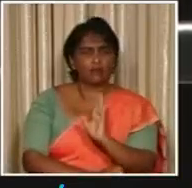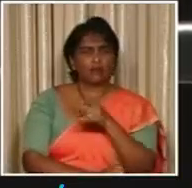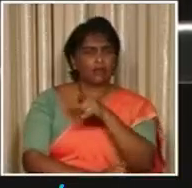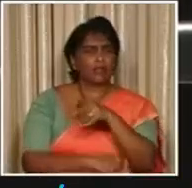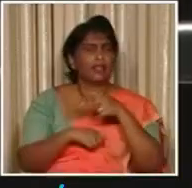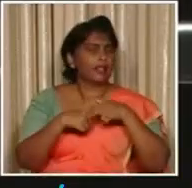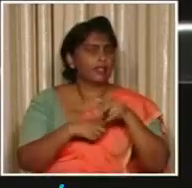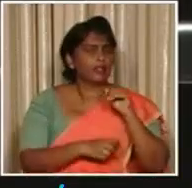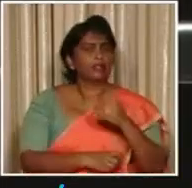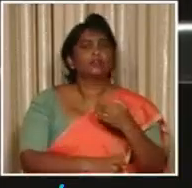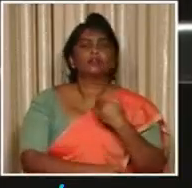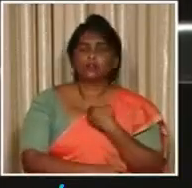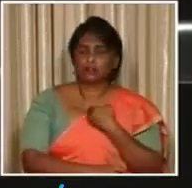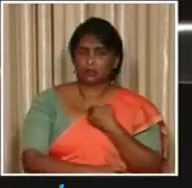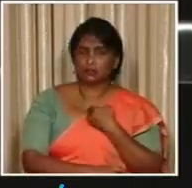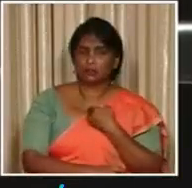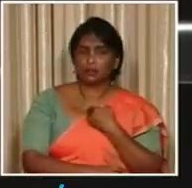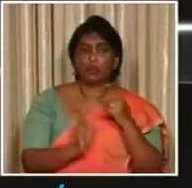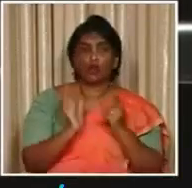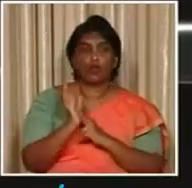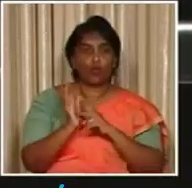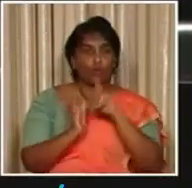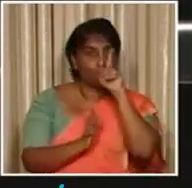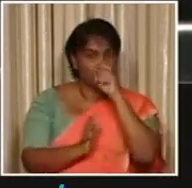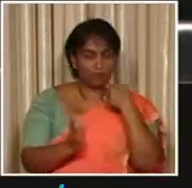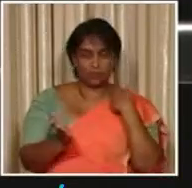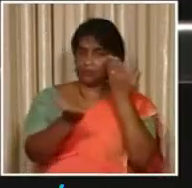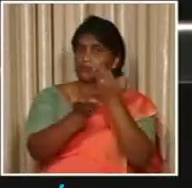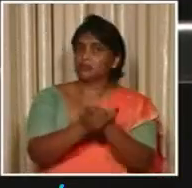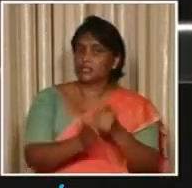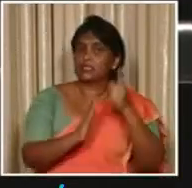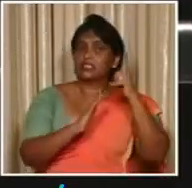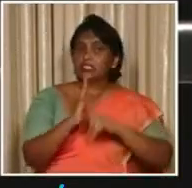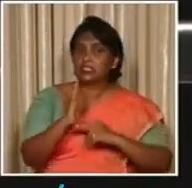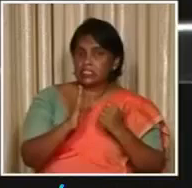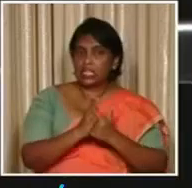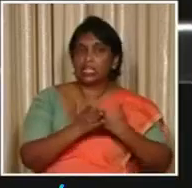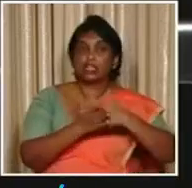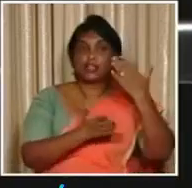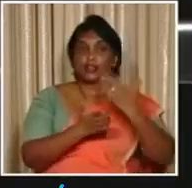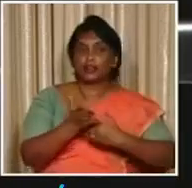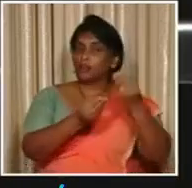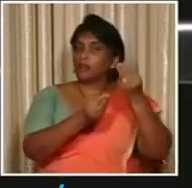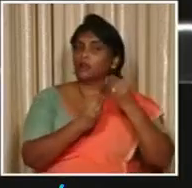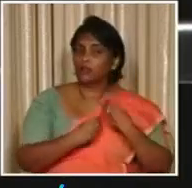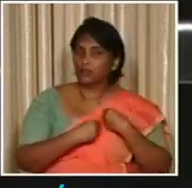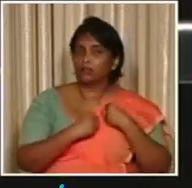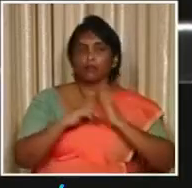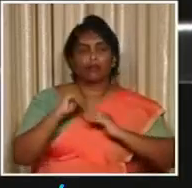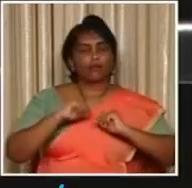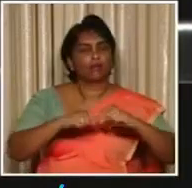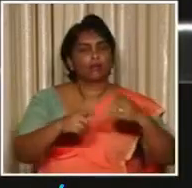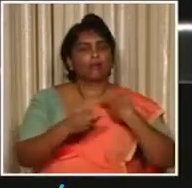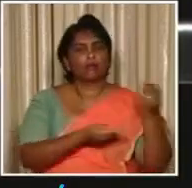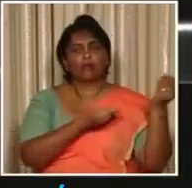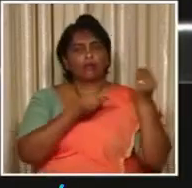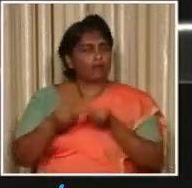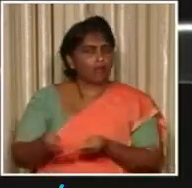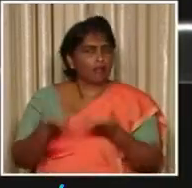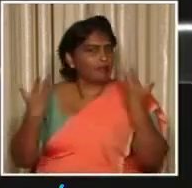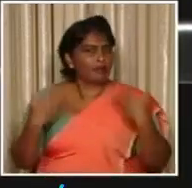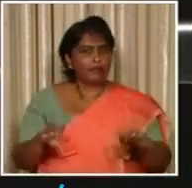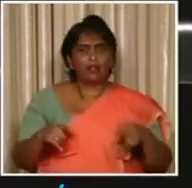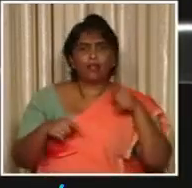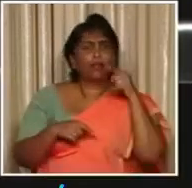හේතුව අපි නොවැම්බර් මාසෙ මම ඉදිරිපත් කරත් ජනවාරි මාසෙට වාර්තාව ගෙනල්ලා මේ ක්‍රියාවලිය මම ගෙනල්ලා මෙතන ගන් ගෙනාවා.